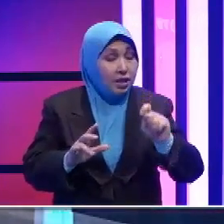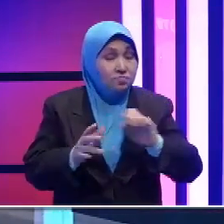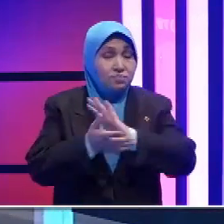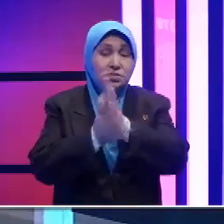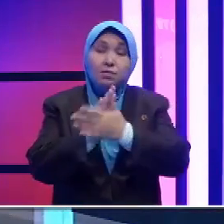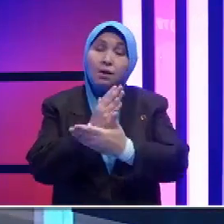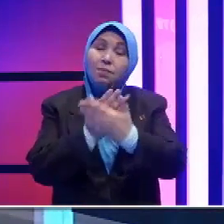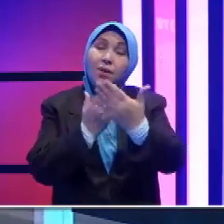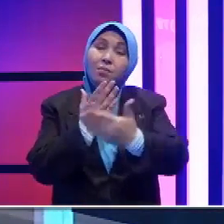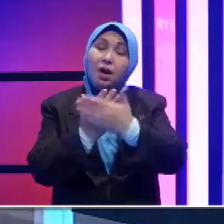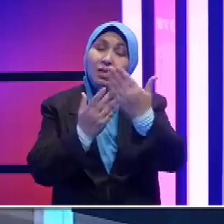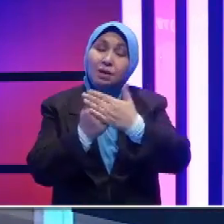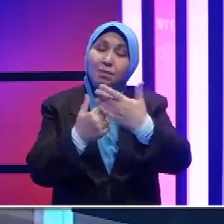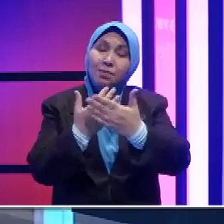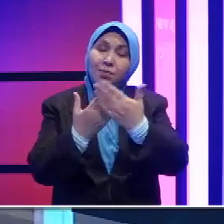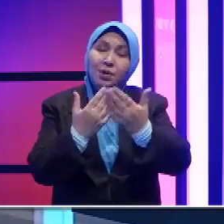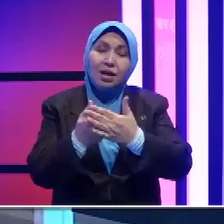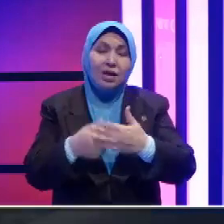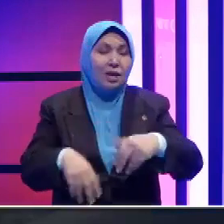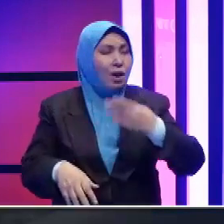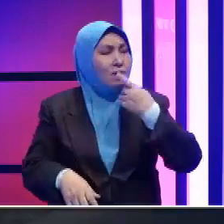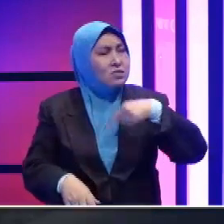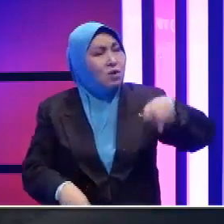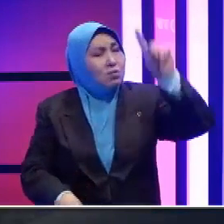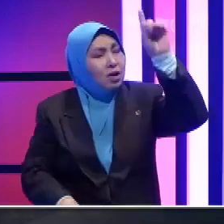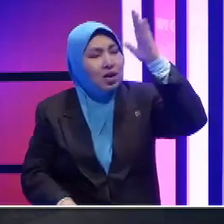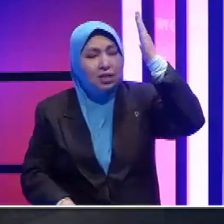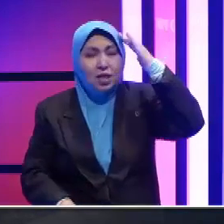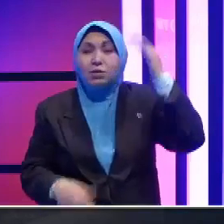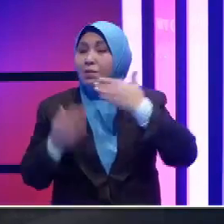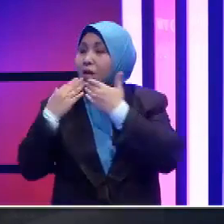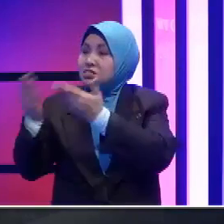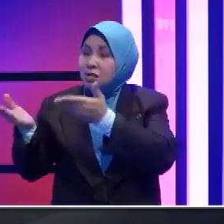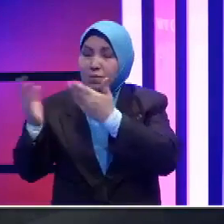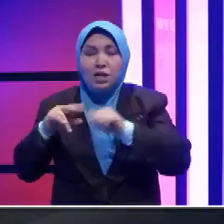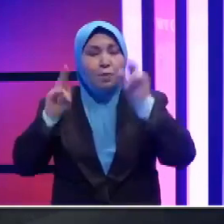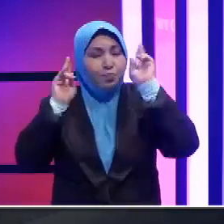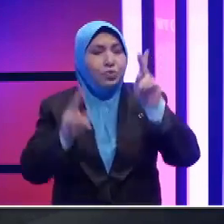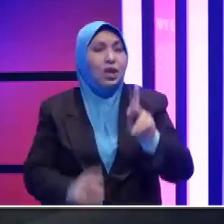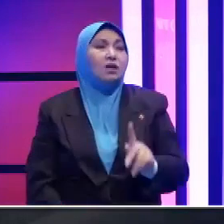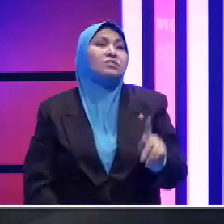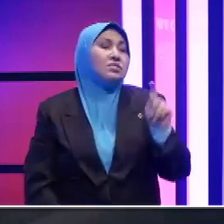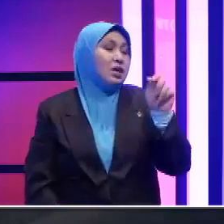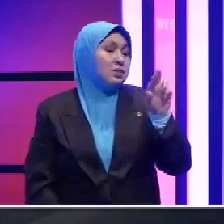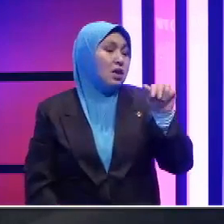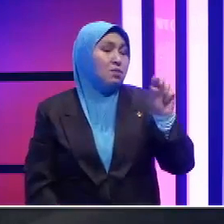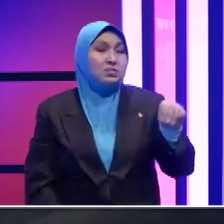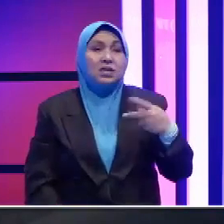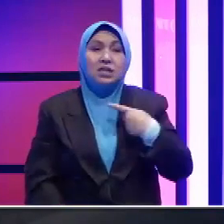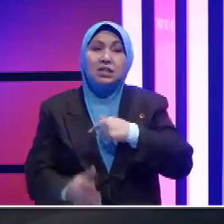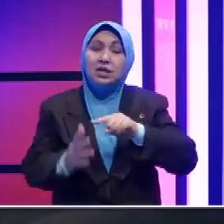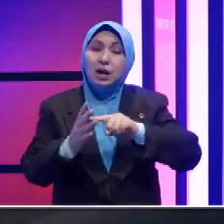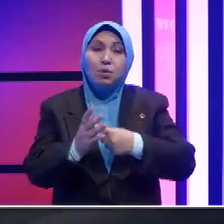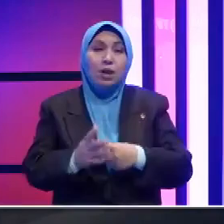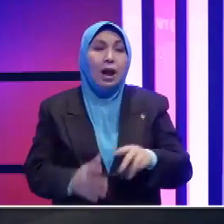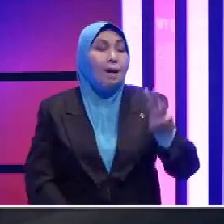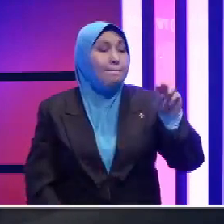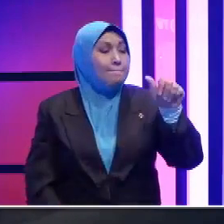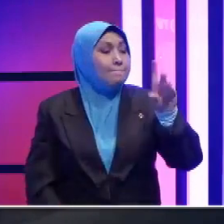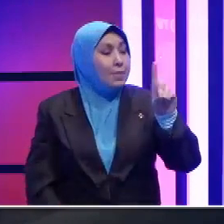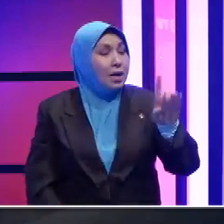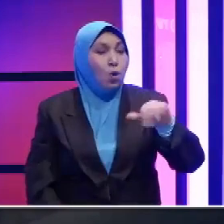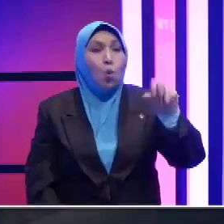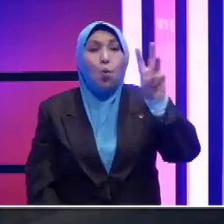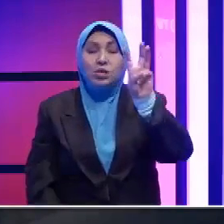itu mudahkan salah warna Oke terima kasih tentang match tidak betul wajib muttasil